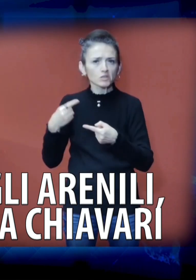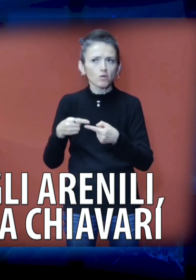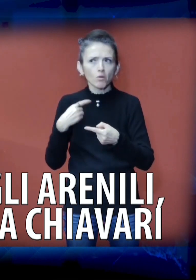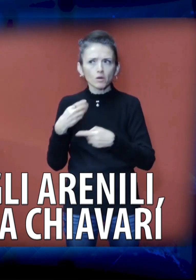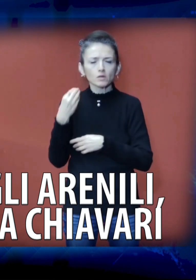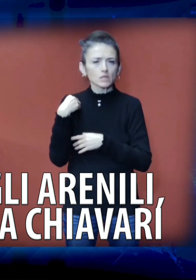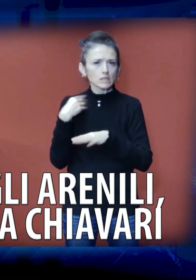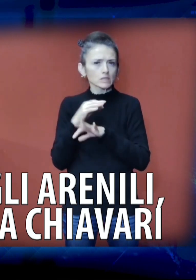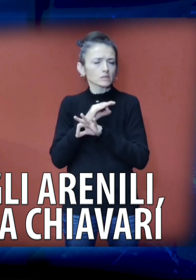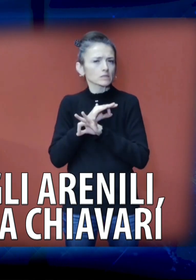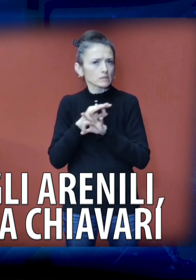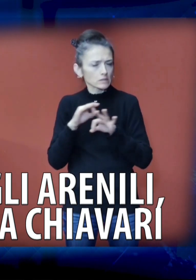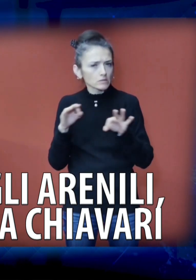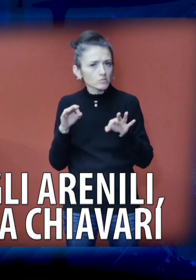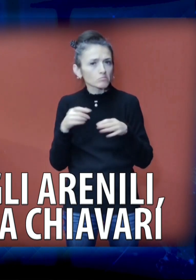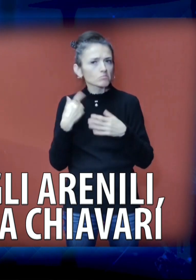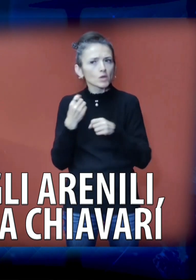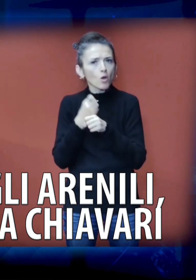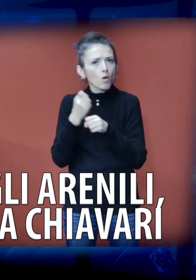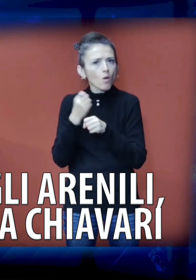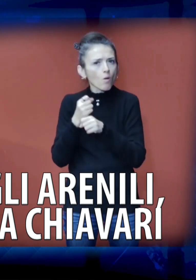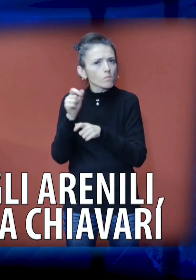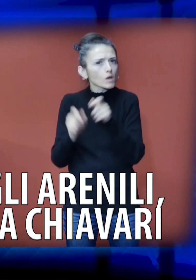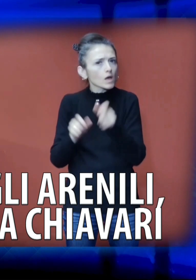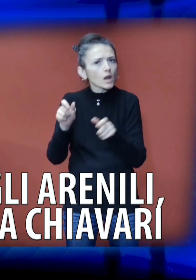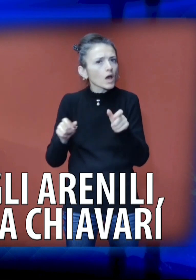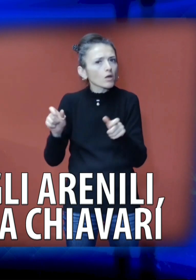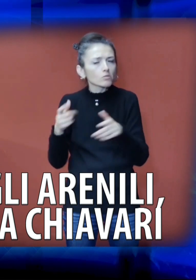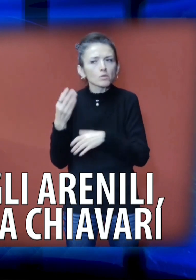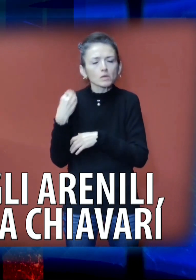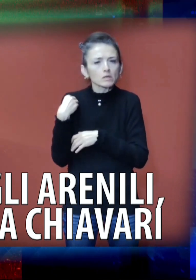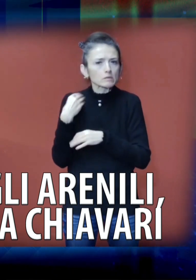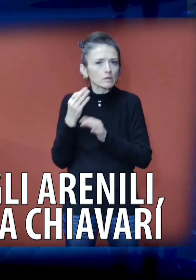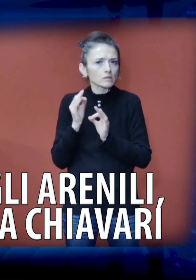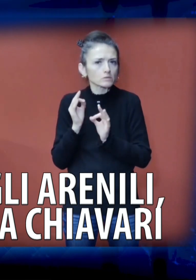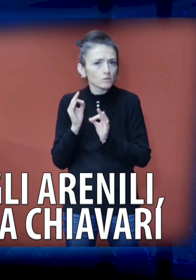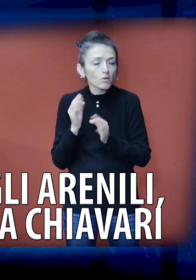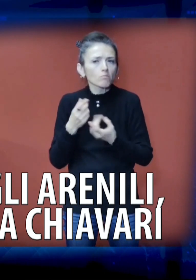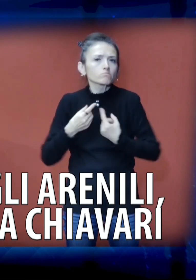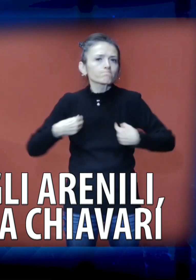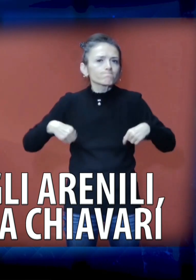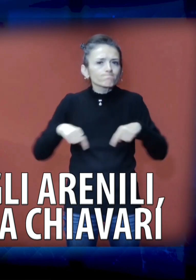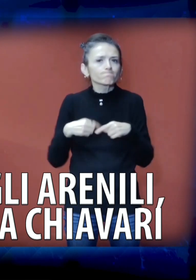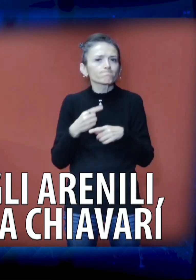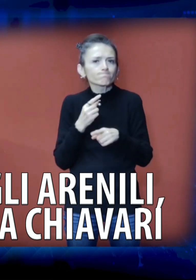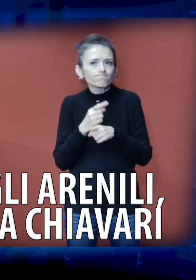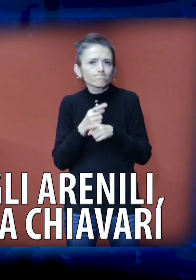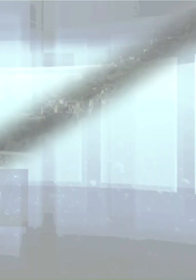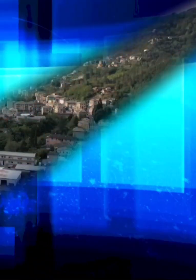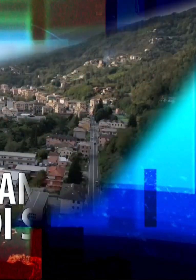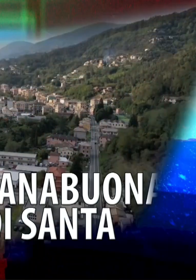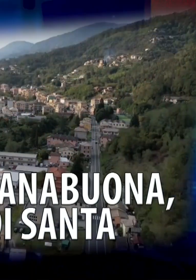che permette ai privati di raccoglierlo? La domanda del consigliere Aimè accolta dall'assessore Campora, studierò la questione, ha